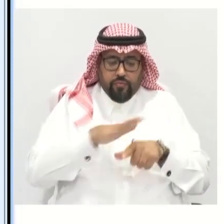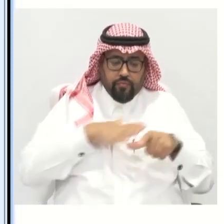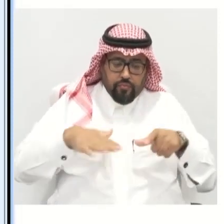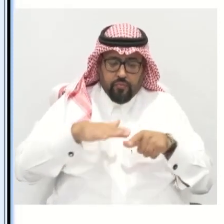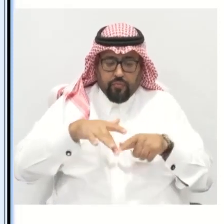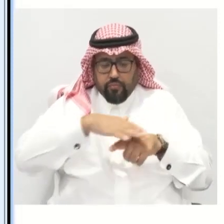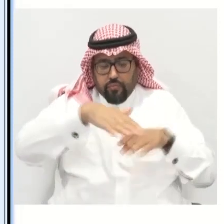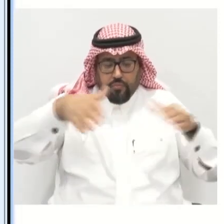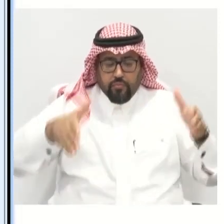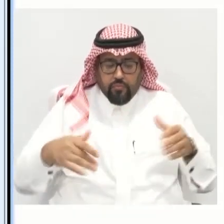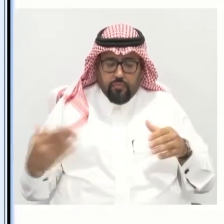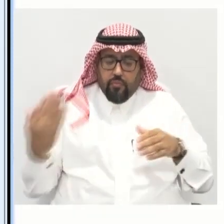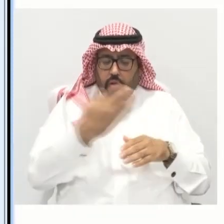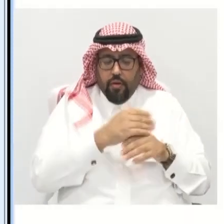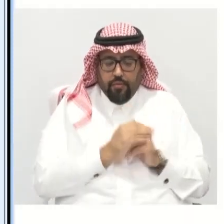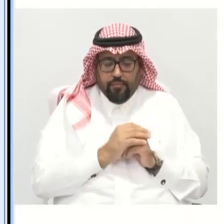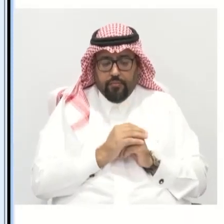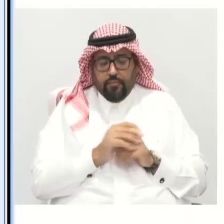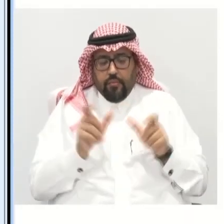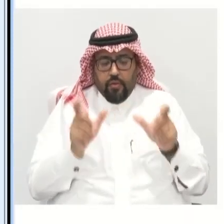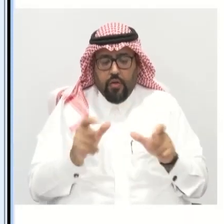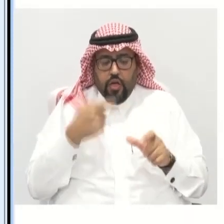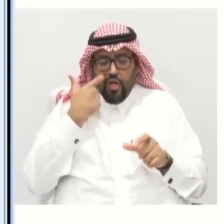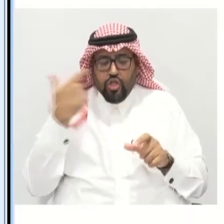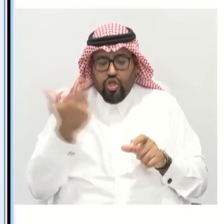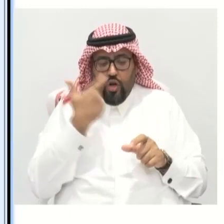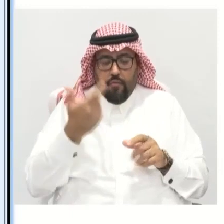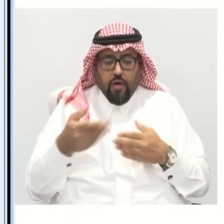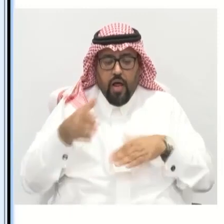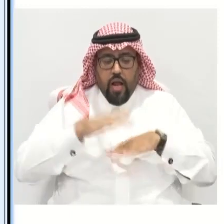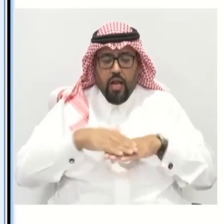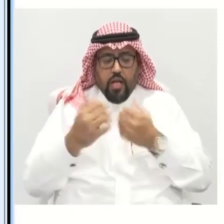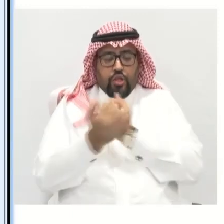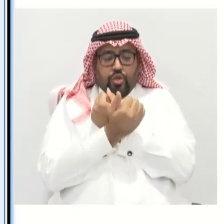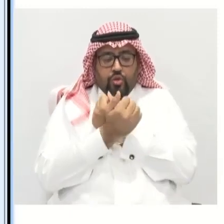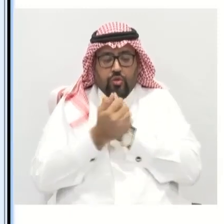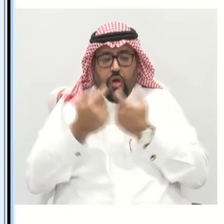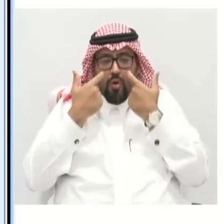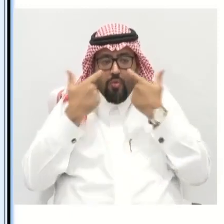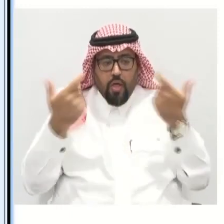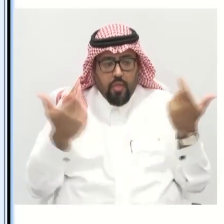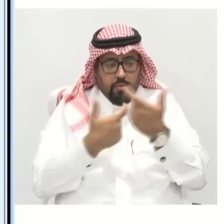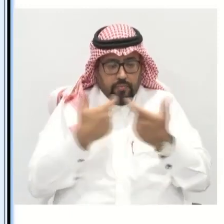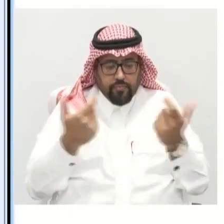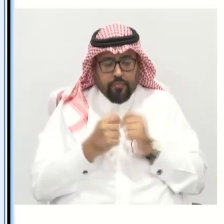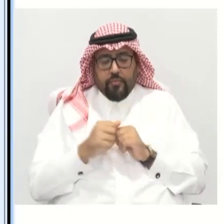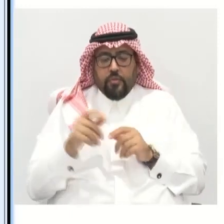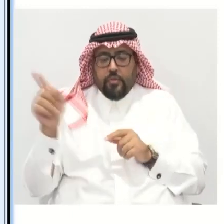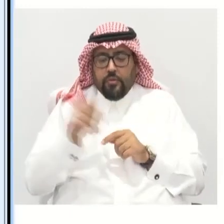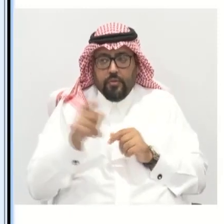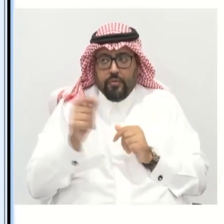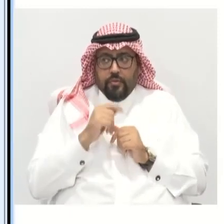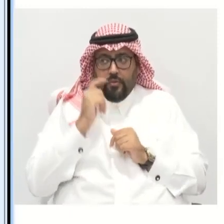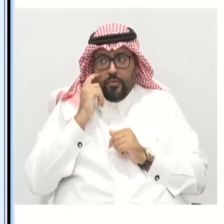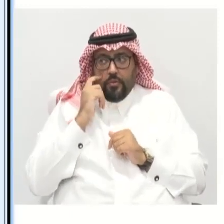ومساعده العابرين تتولى الاشراف على السجون وملاحظتها نصل كل جهاز